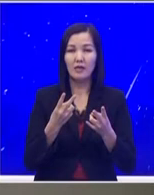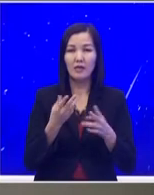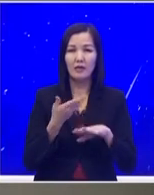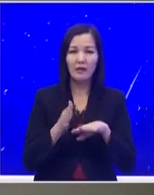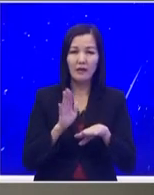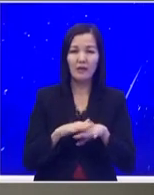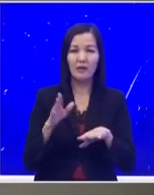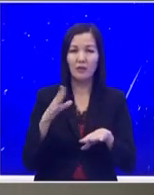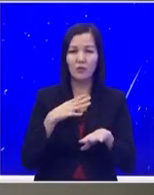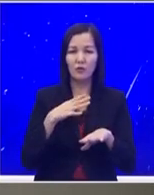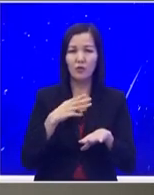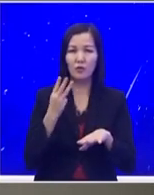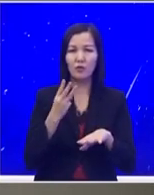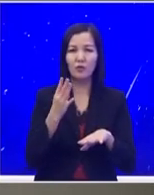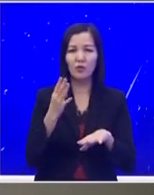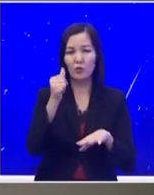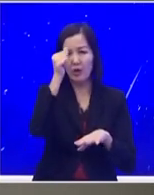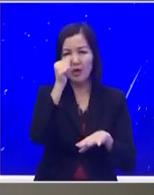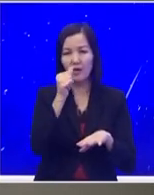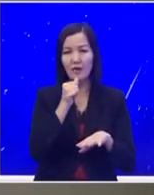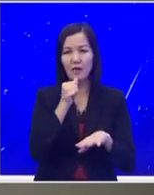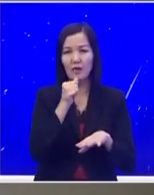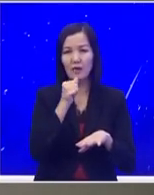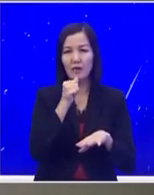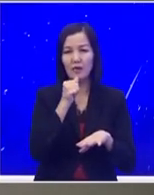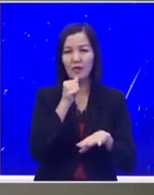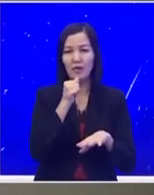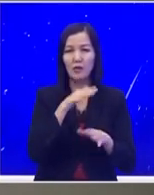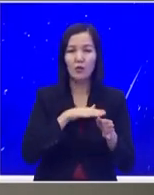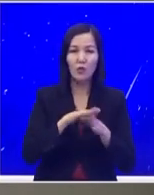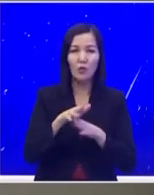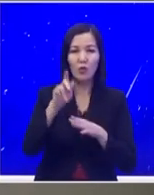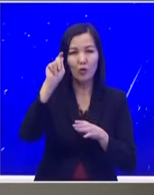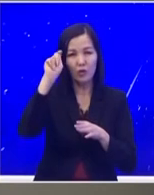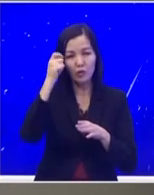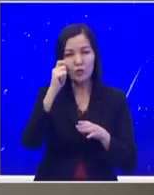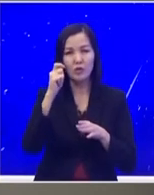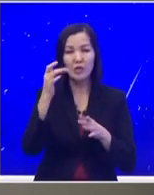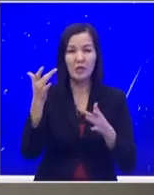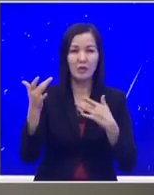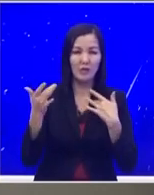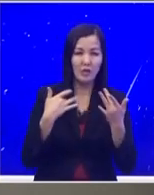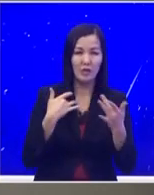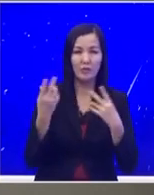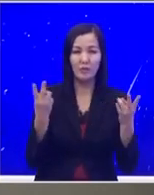қиындық тудырды. 3-4 айдың көлемінде осы жыр мектебін толықта игермесек те, сол театрымыздың актері,